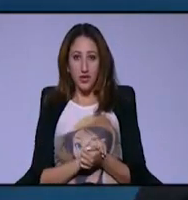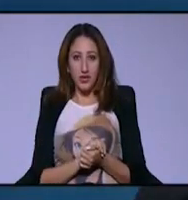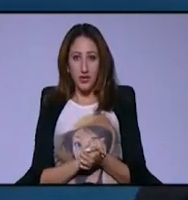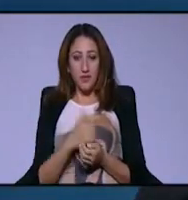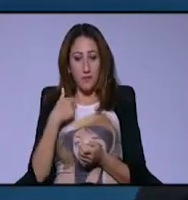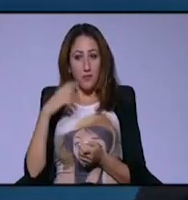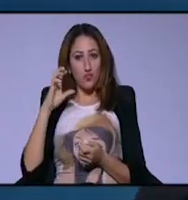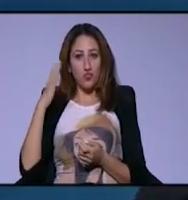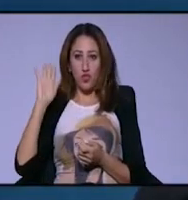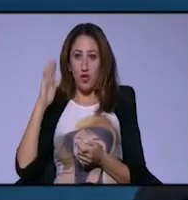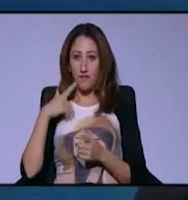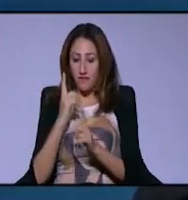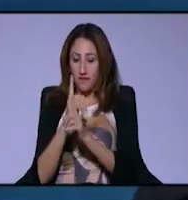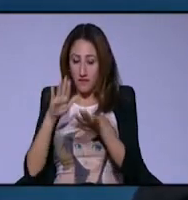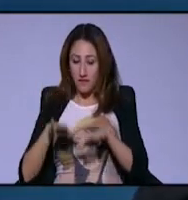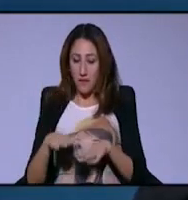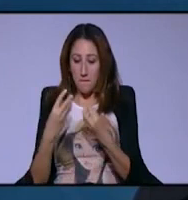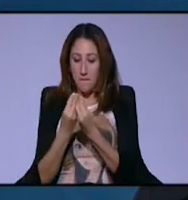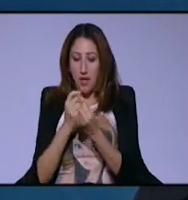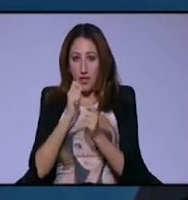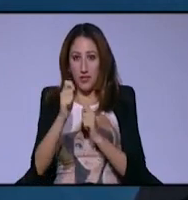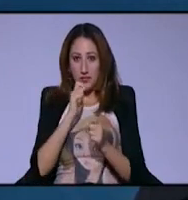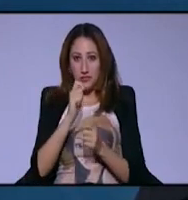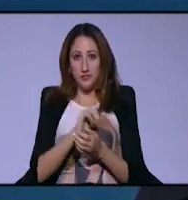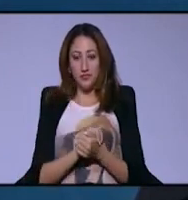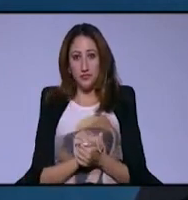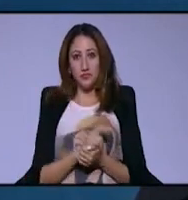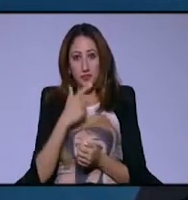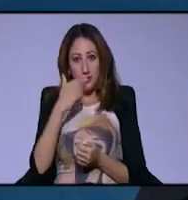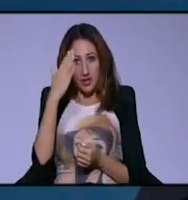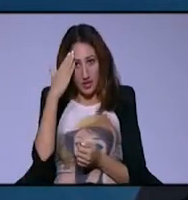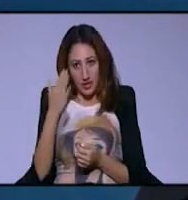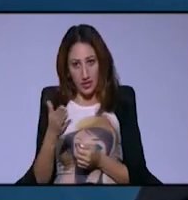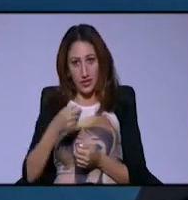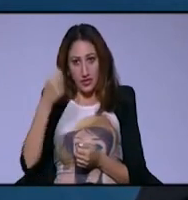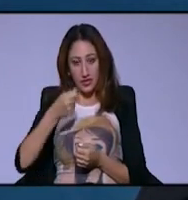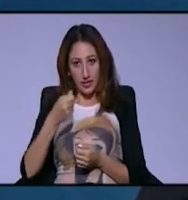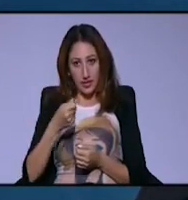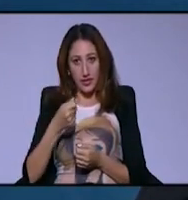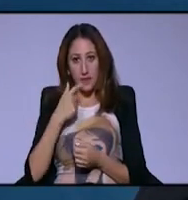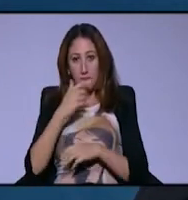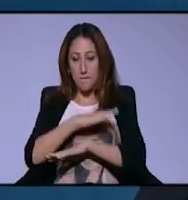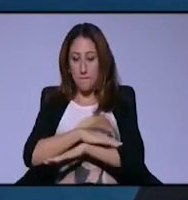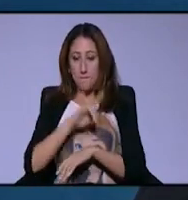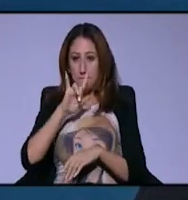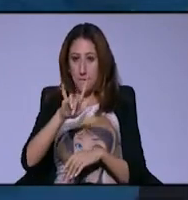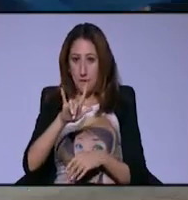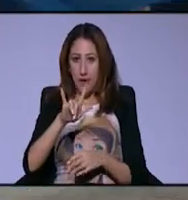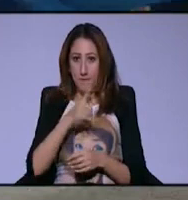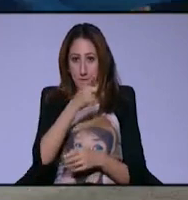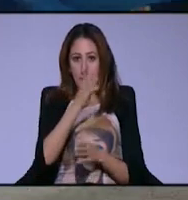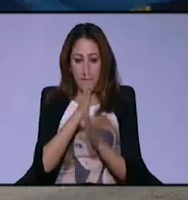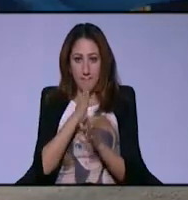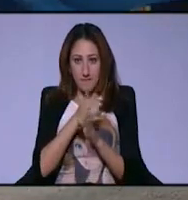أنا لي الشرف والسعادة. ثانيا خالص التحية والاعتزاز والتقدير والمحبة